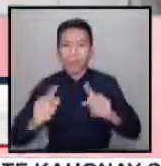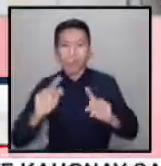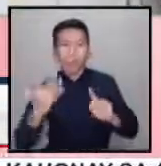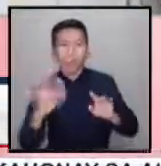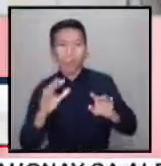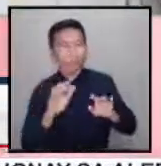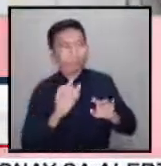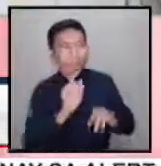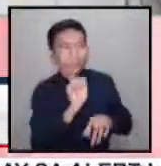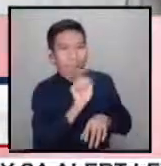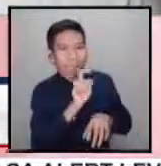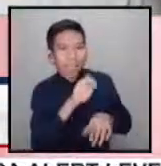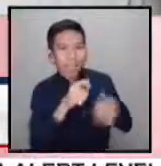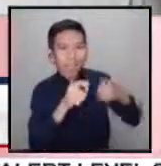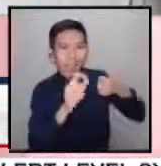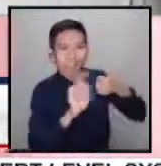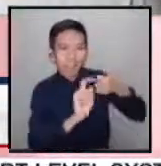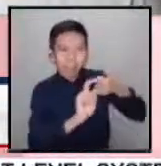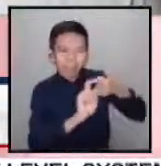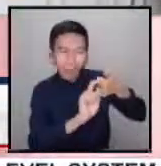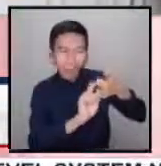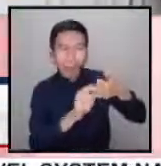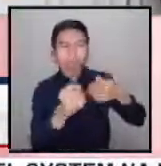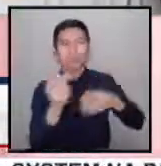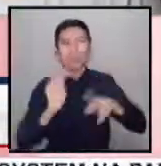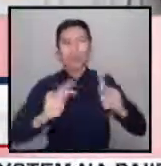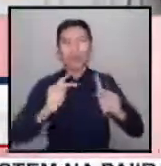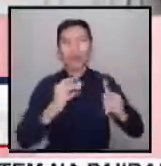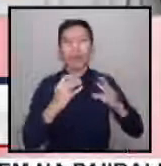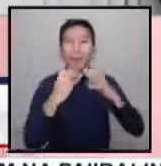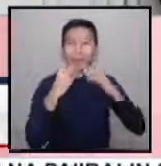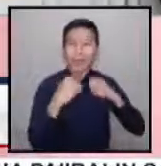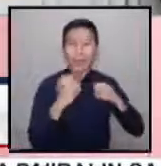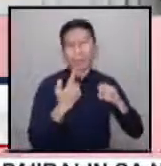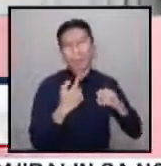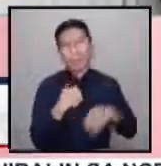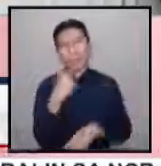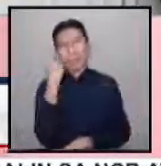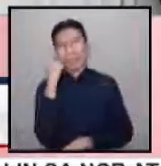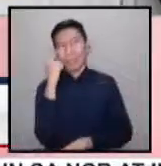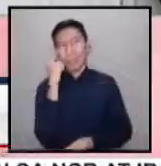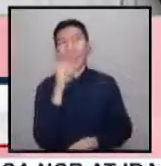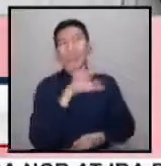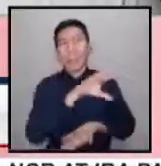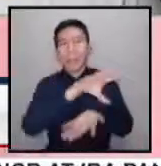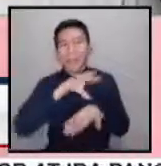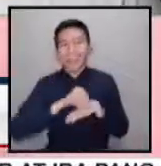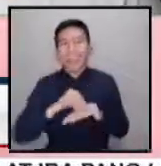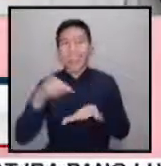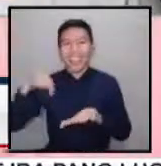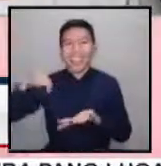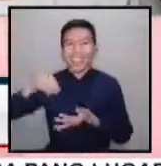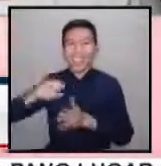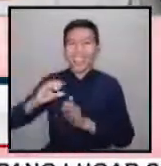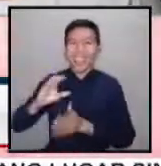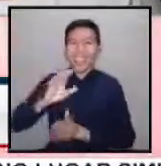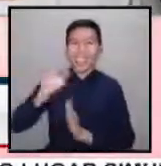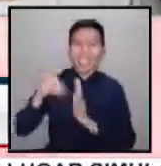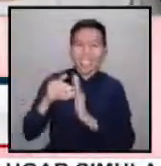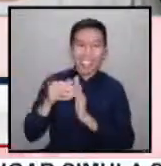gustuhan nila. So why not gayahin ko dito sa place ko, sa city of Baguio. So,